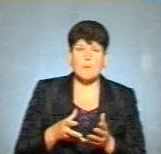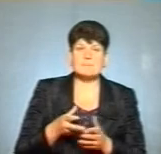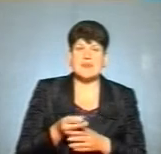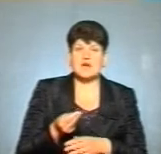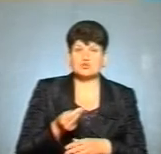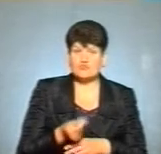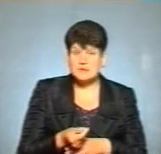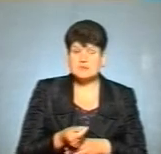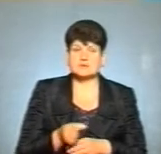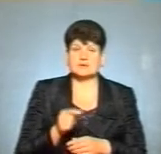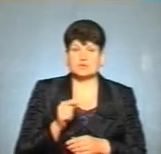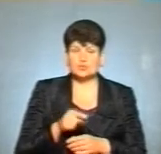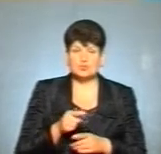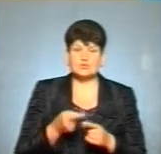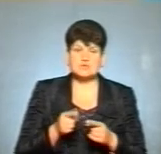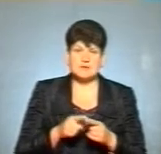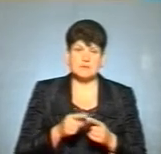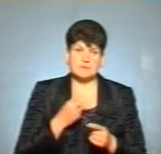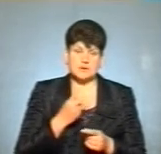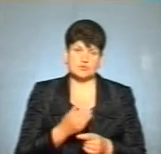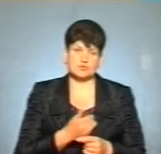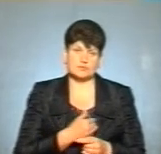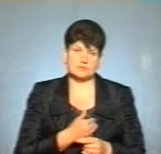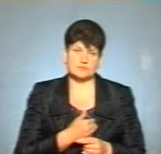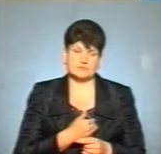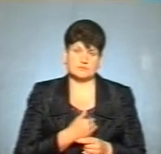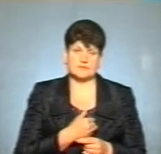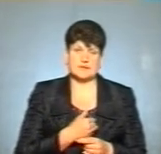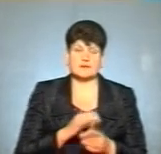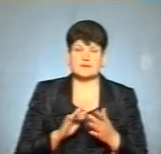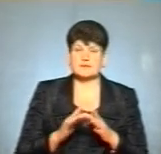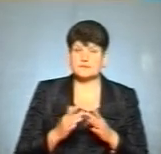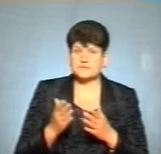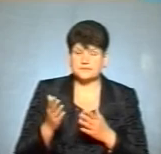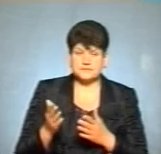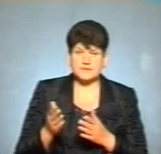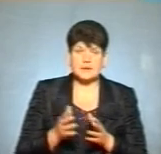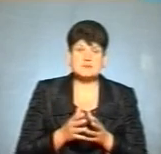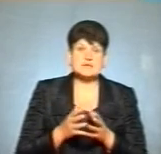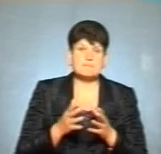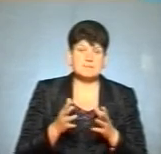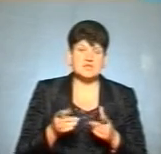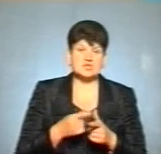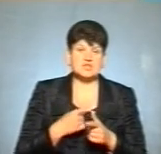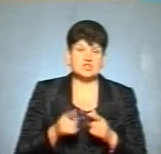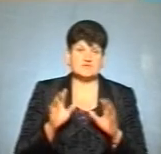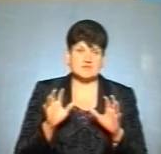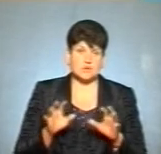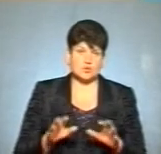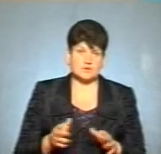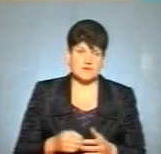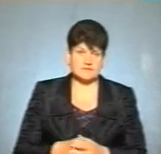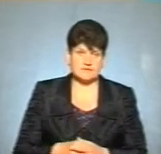Так, тобто, знову ж таки, ми бачимо таку добру волю соціальних мереж, на жаль, більше, ніж законодавства чи